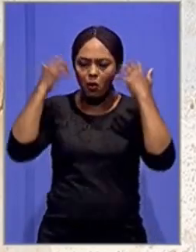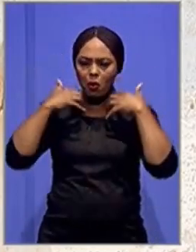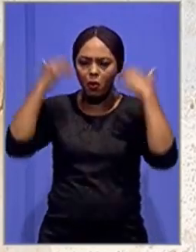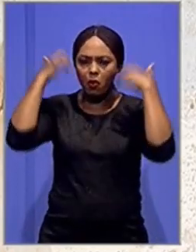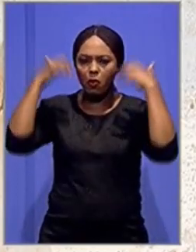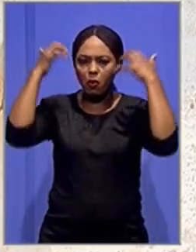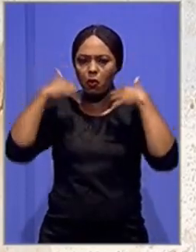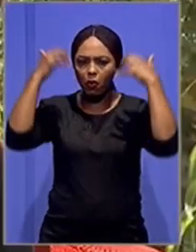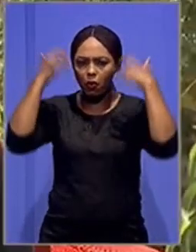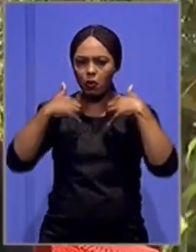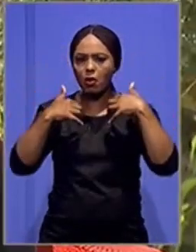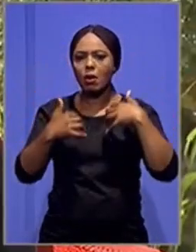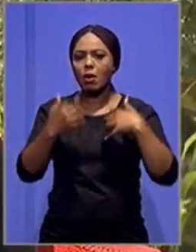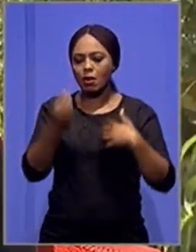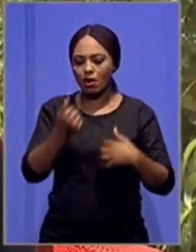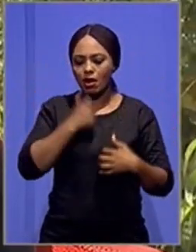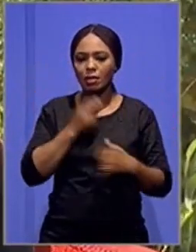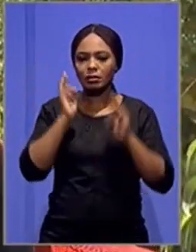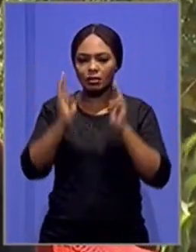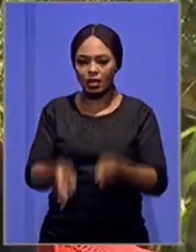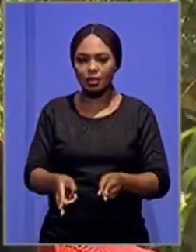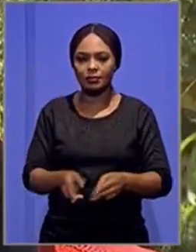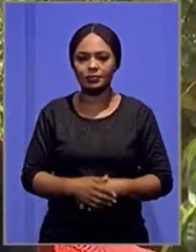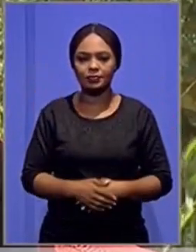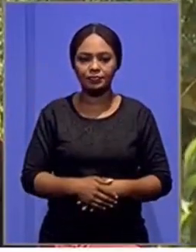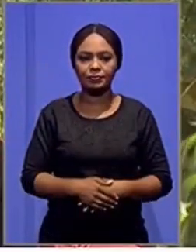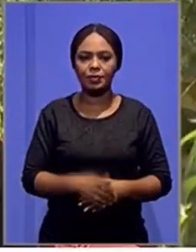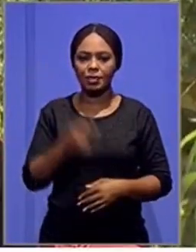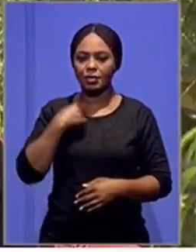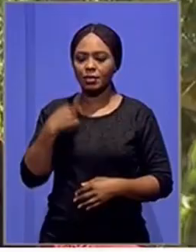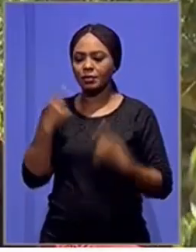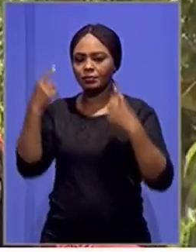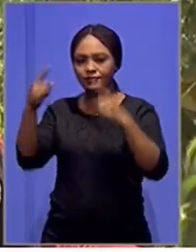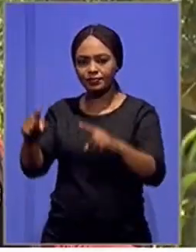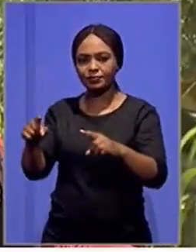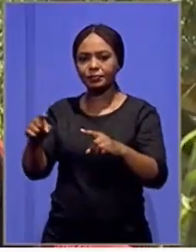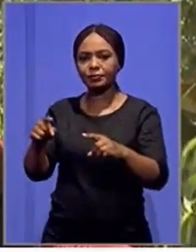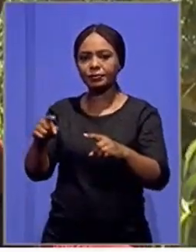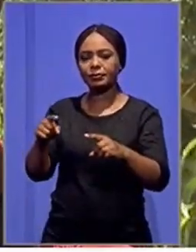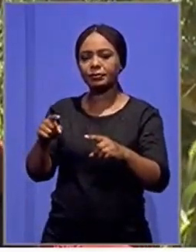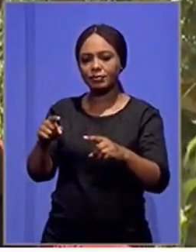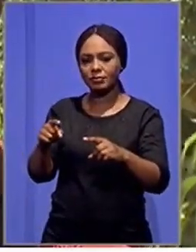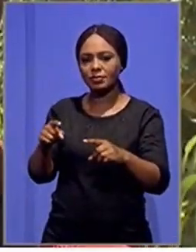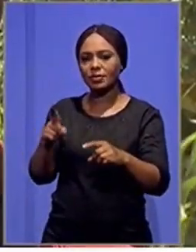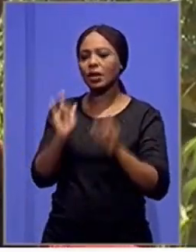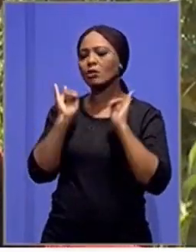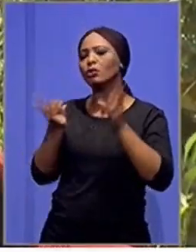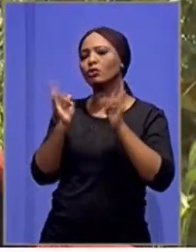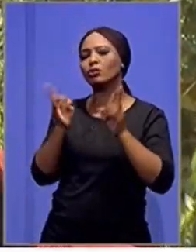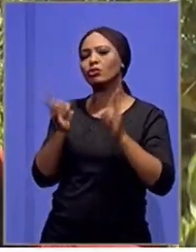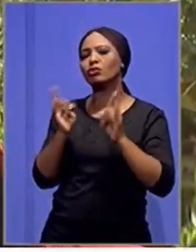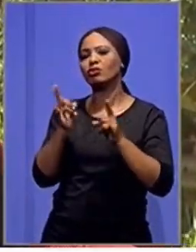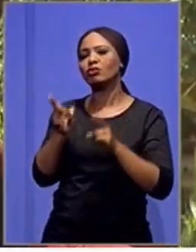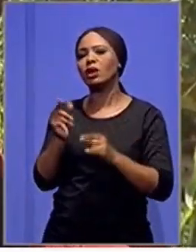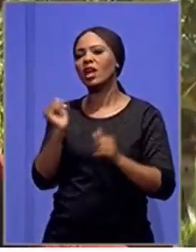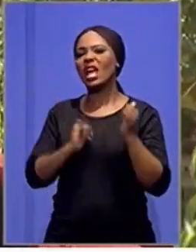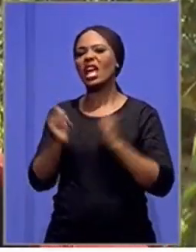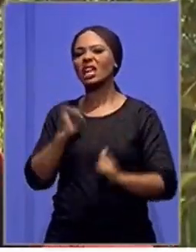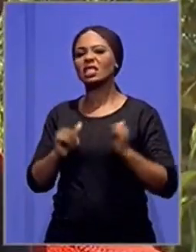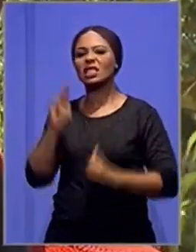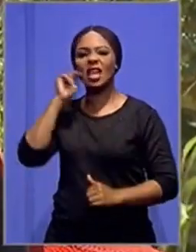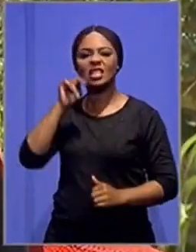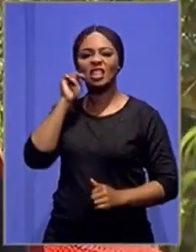bona ka ba a tlhokafala nna ne ke le kwa ga rakgadi aka ke lebile di-story tsa ma Nigeria ntata a tla ga